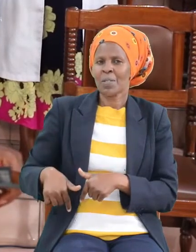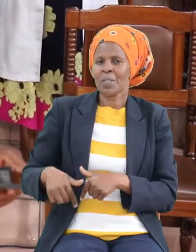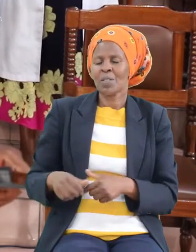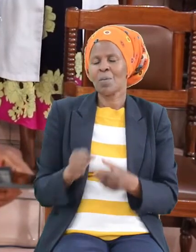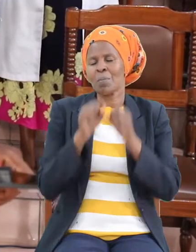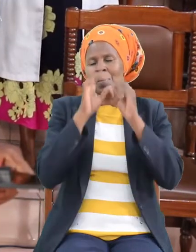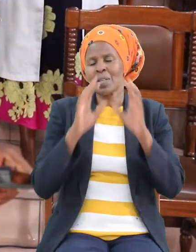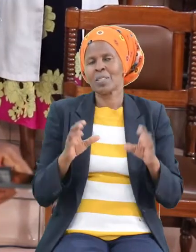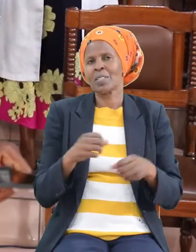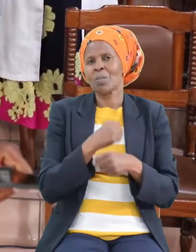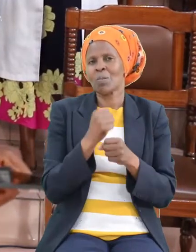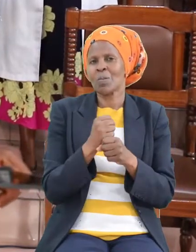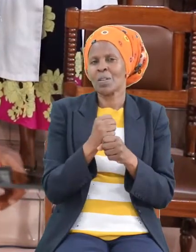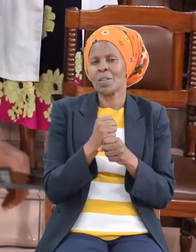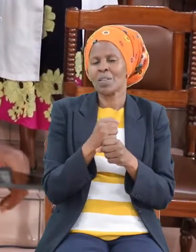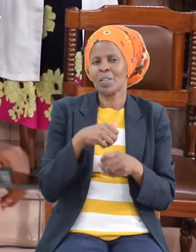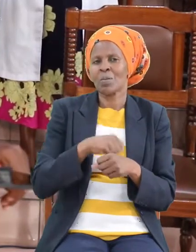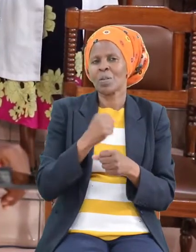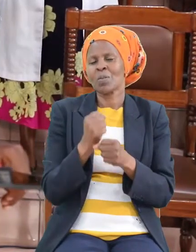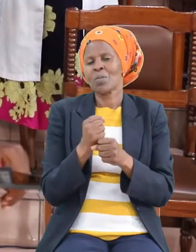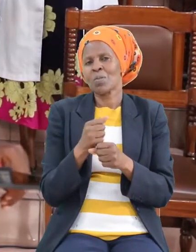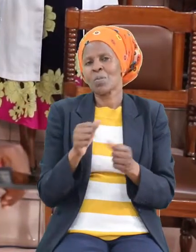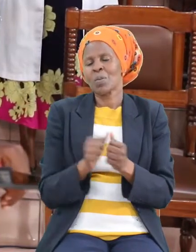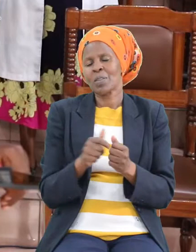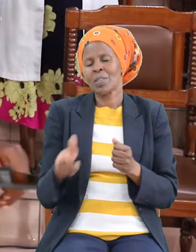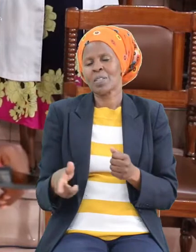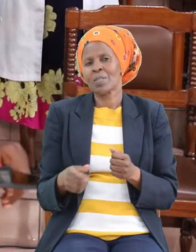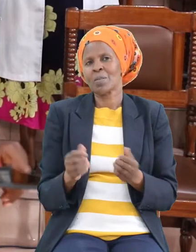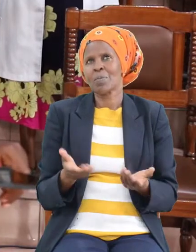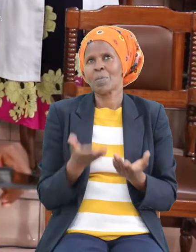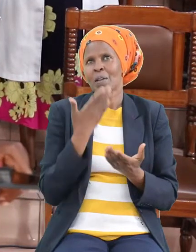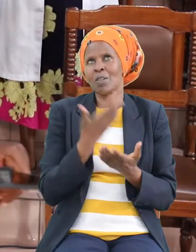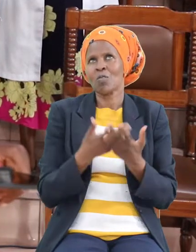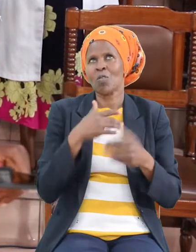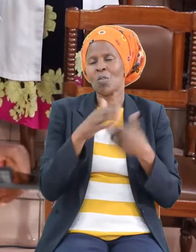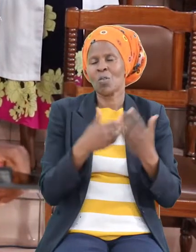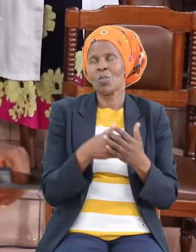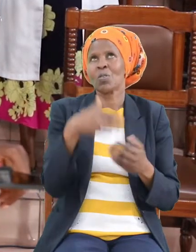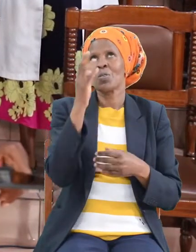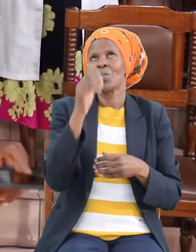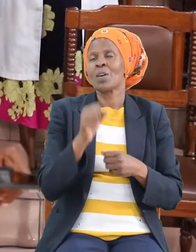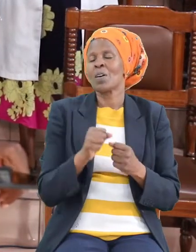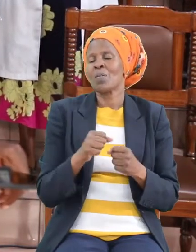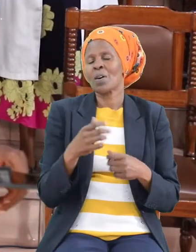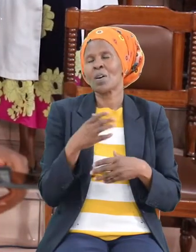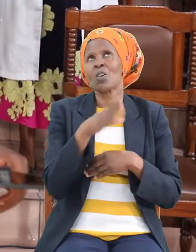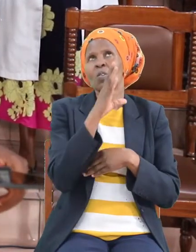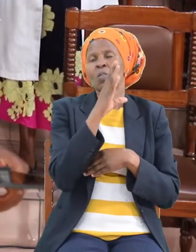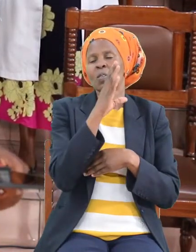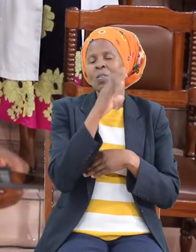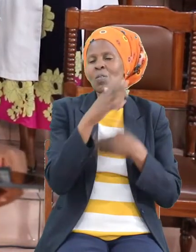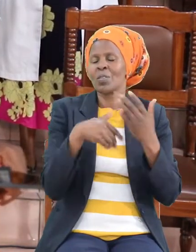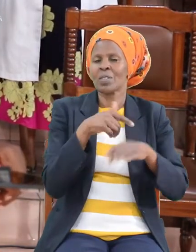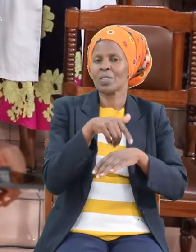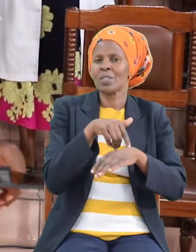pia ukabariki kazi zile tutastumia kutenda. Tunakushukuru kwa yote, kwa sababu ni Mungu wetu na kimilio letu, tegemeo letu